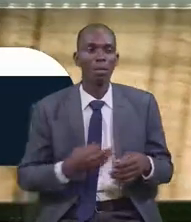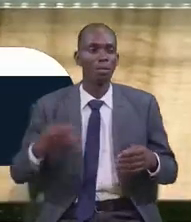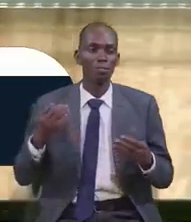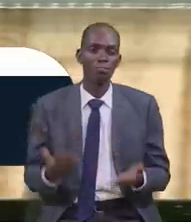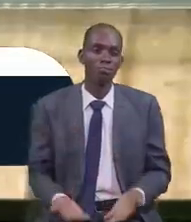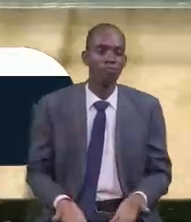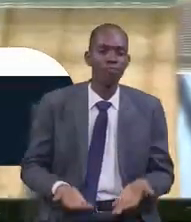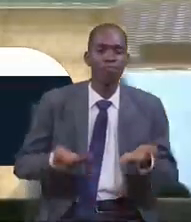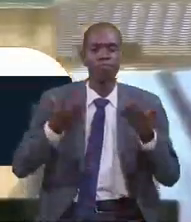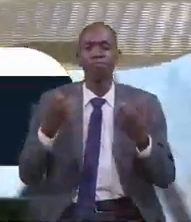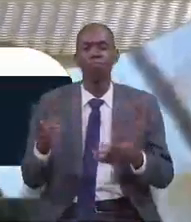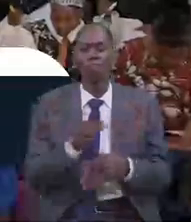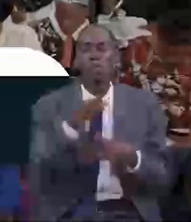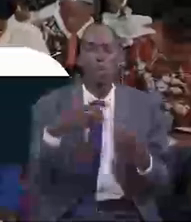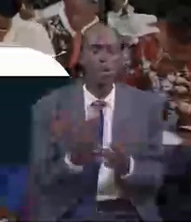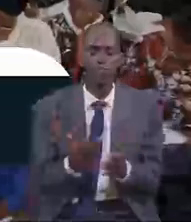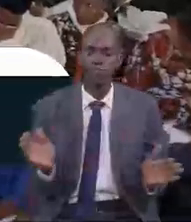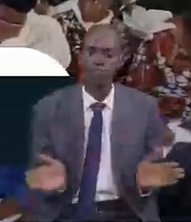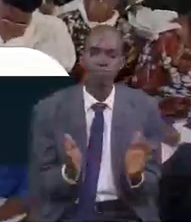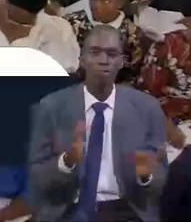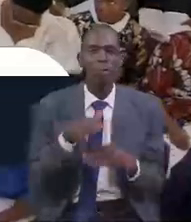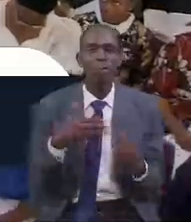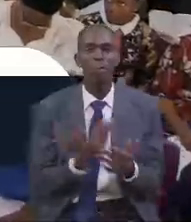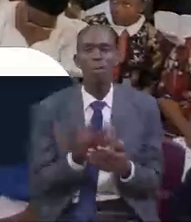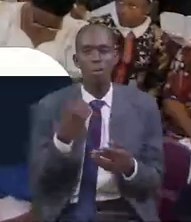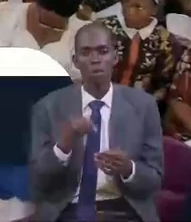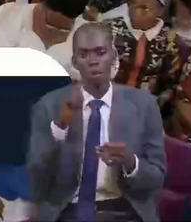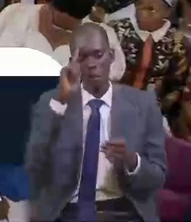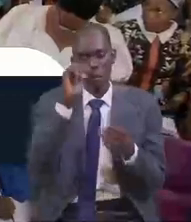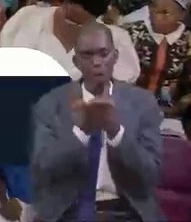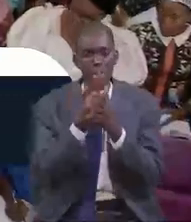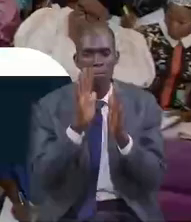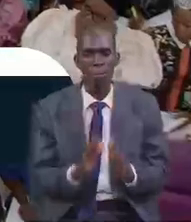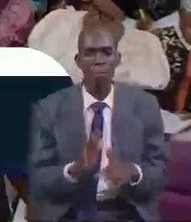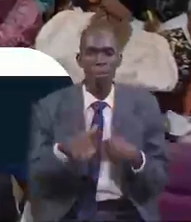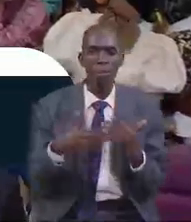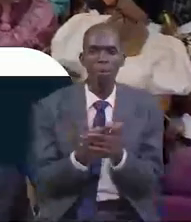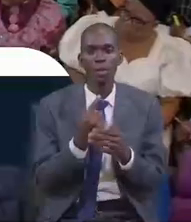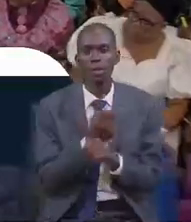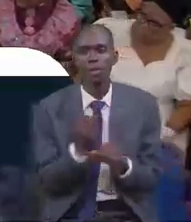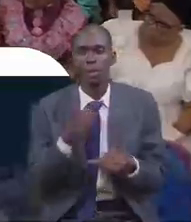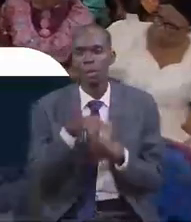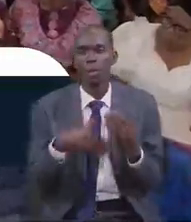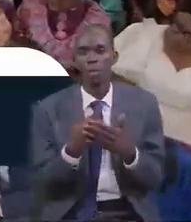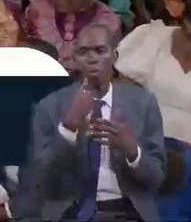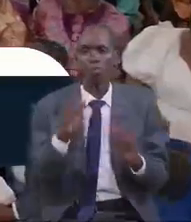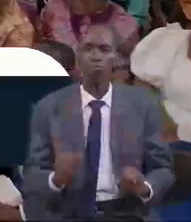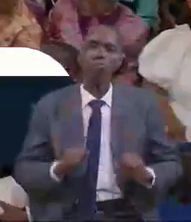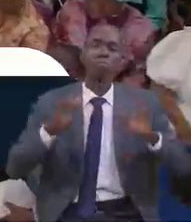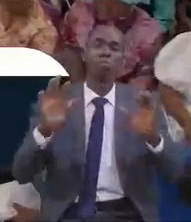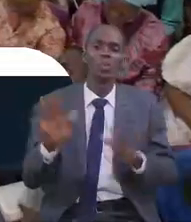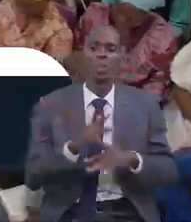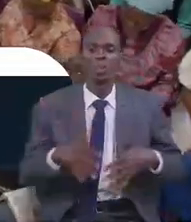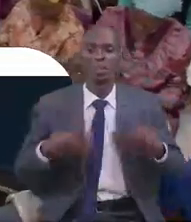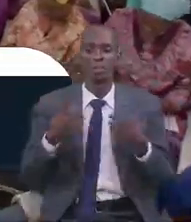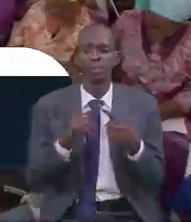tous à rester, tous les croyants, tous les saints, tous ceux qui se sont consacrés au Seigneur, et que